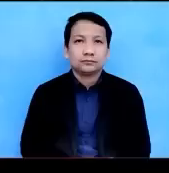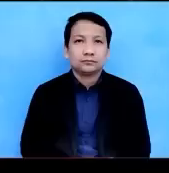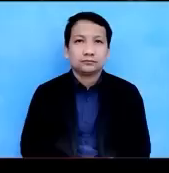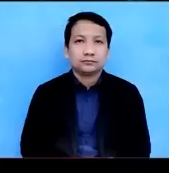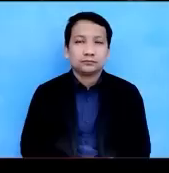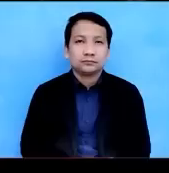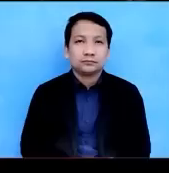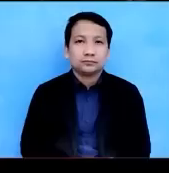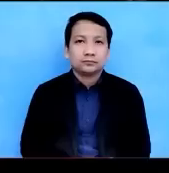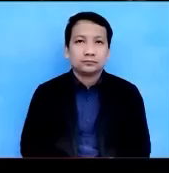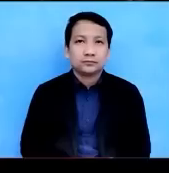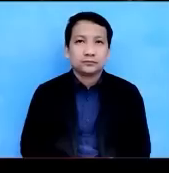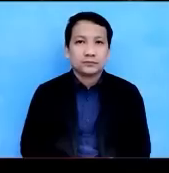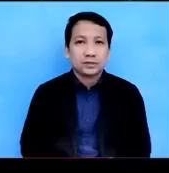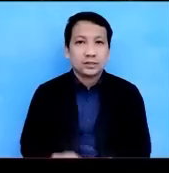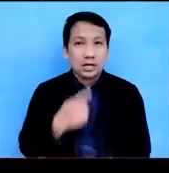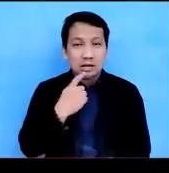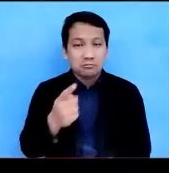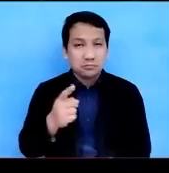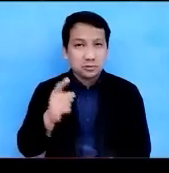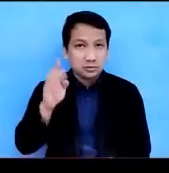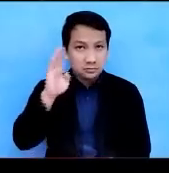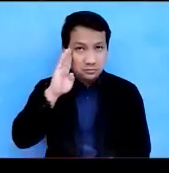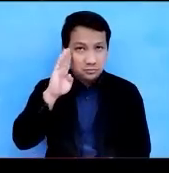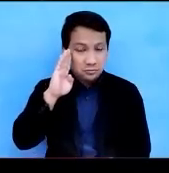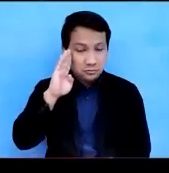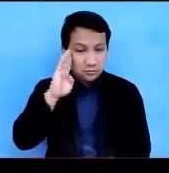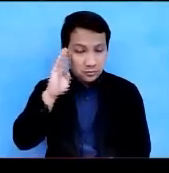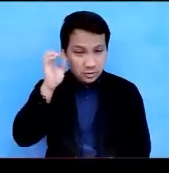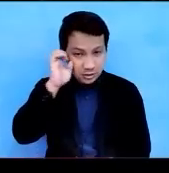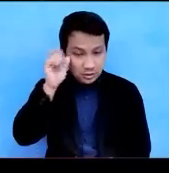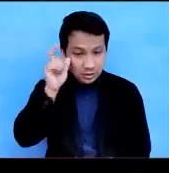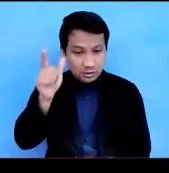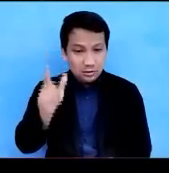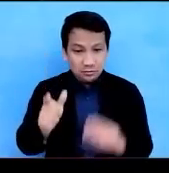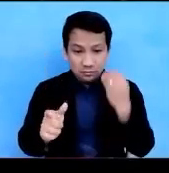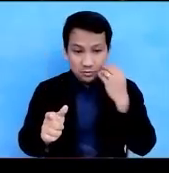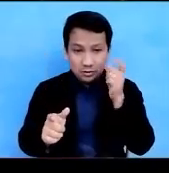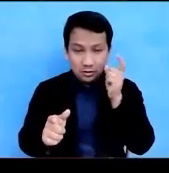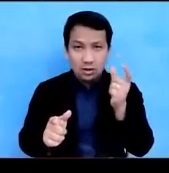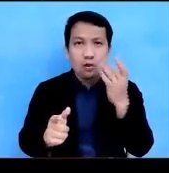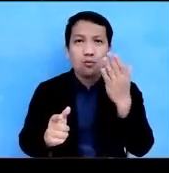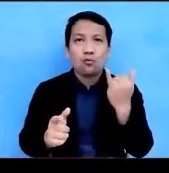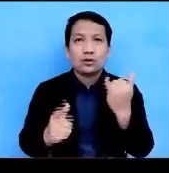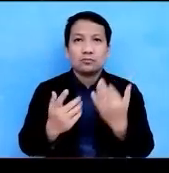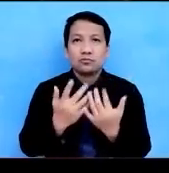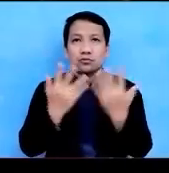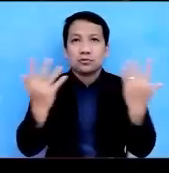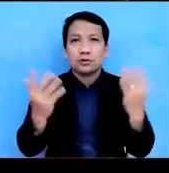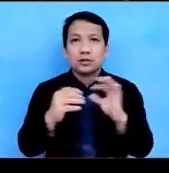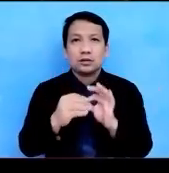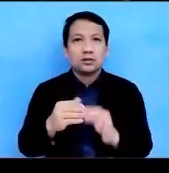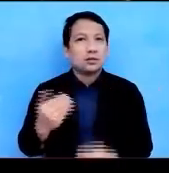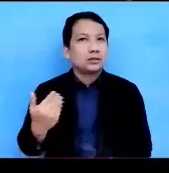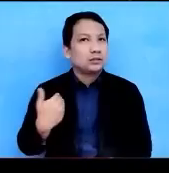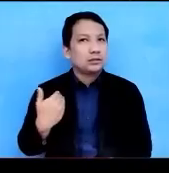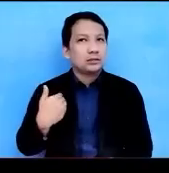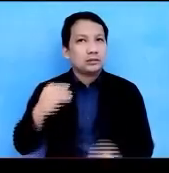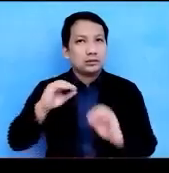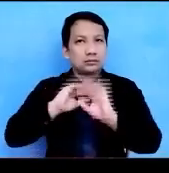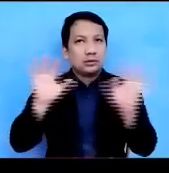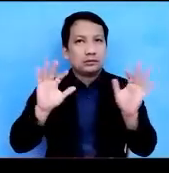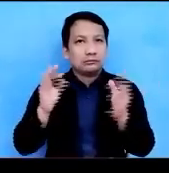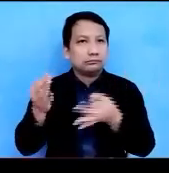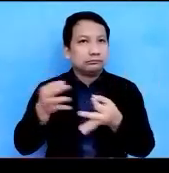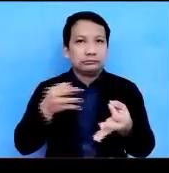Abay, ang tanong ng lahat, bakit nga ba nasusunog ang Manila Central Post Office? Well, hanggang ngayon, wala pa rin malinaw na sagot sa